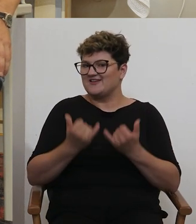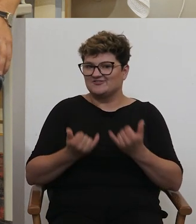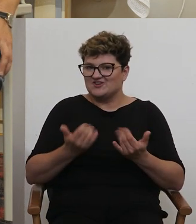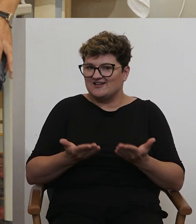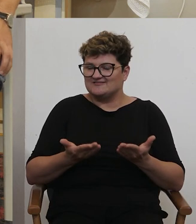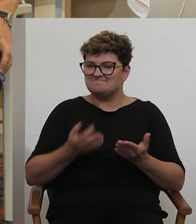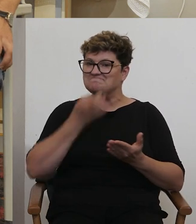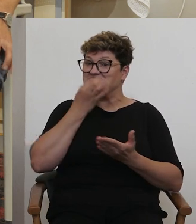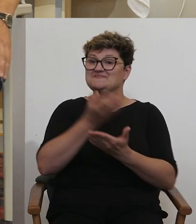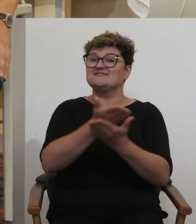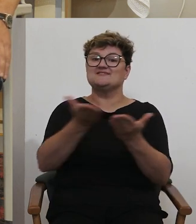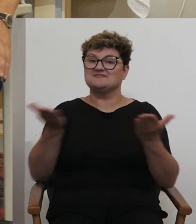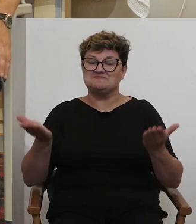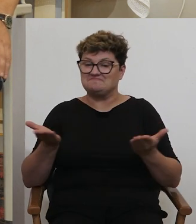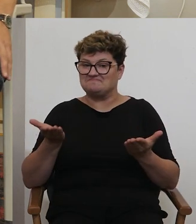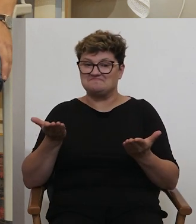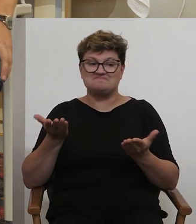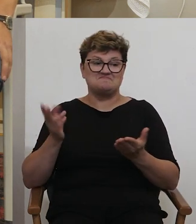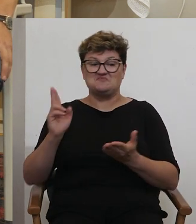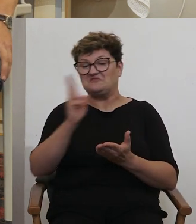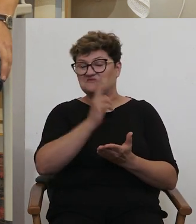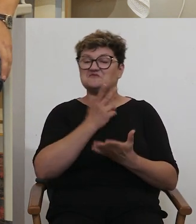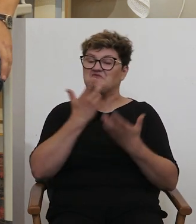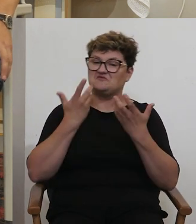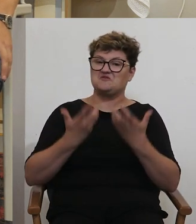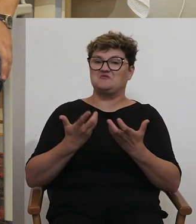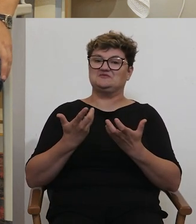pytanie dla wszystkich tych, którzy by chcieli ten czołg